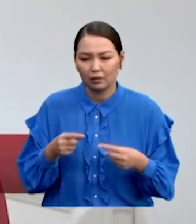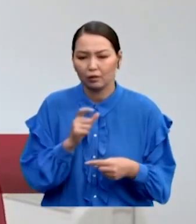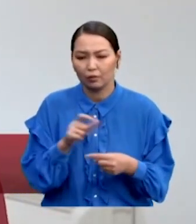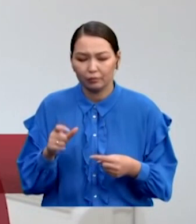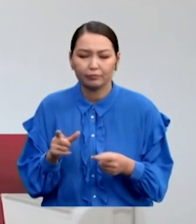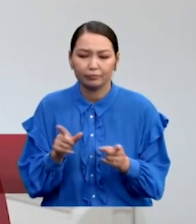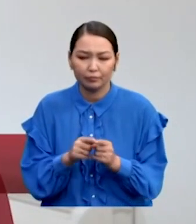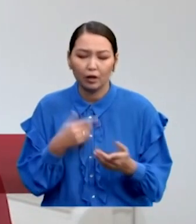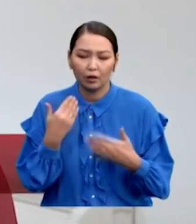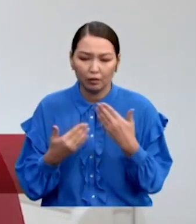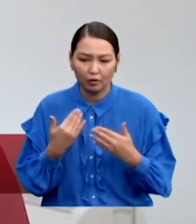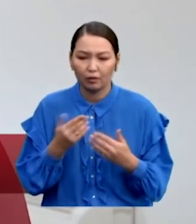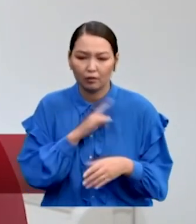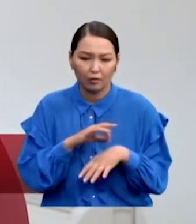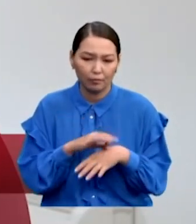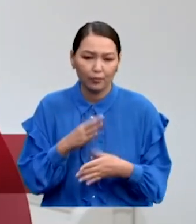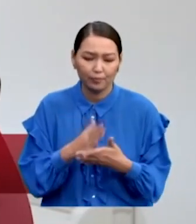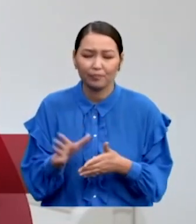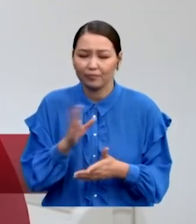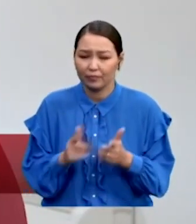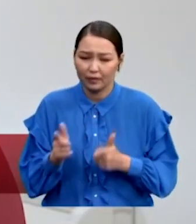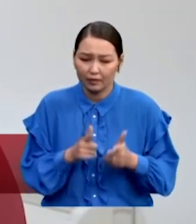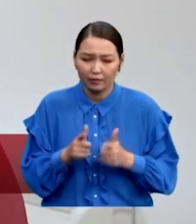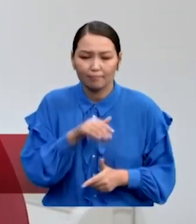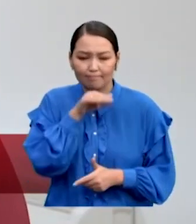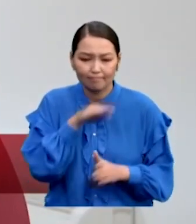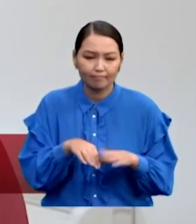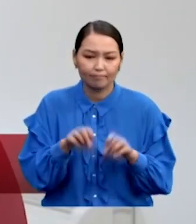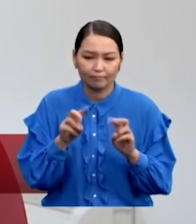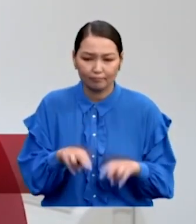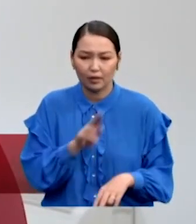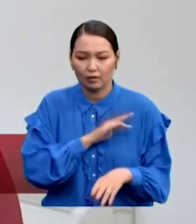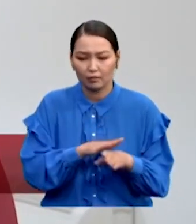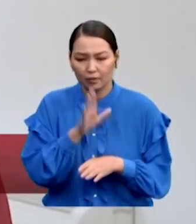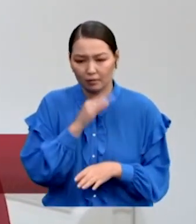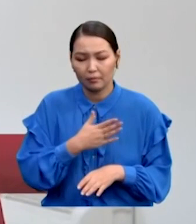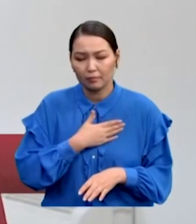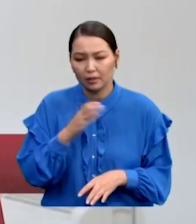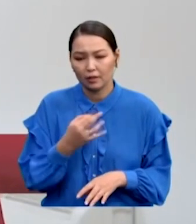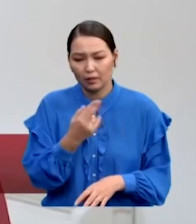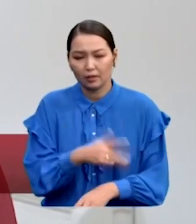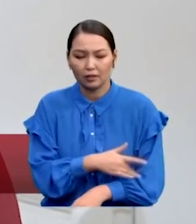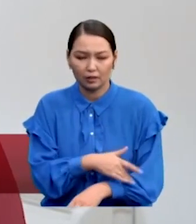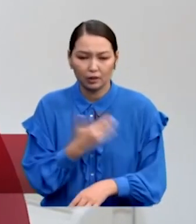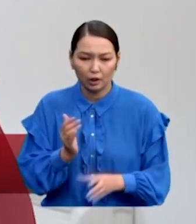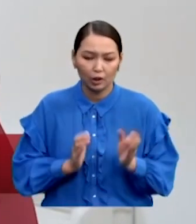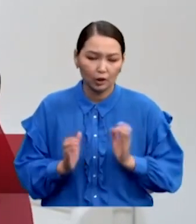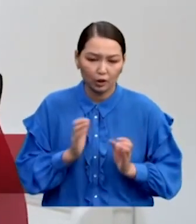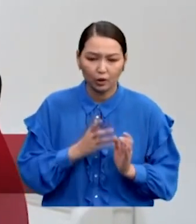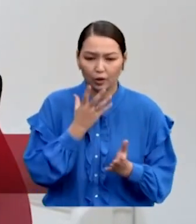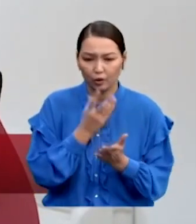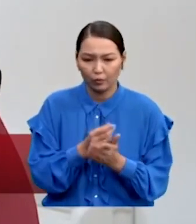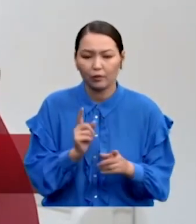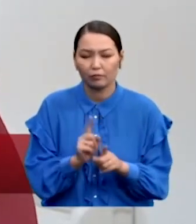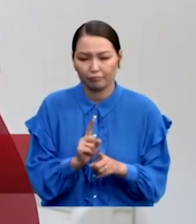жанұяның ісіне араласады. Оның бәрін тек дайындықтан өткен кәсіби маман ғана істей алады. Ал бізде әлеуметтік қызметкерлердің институты, өз факультет